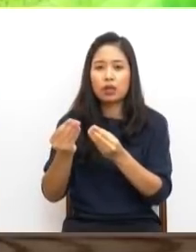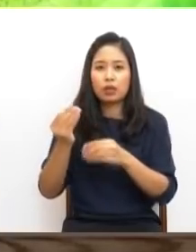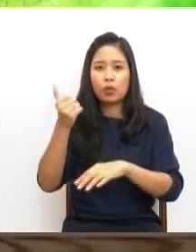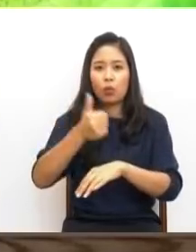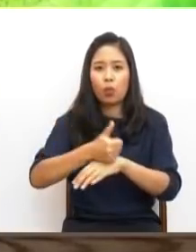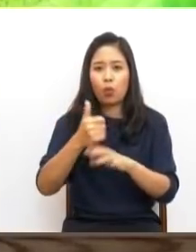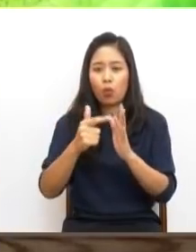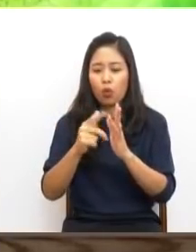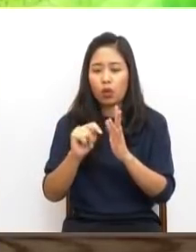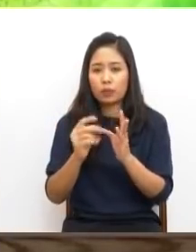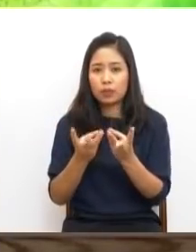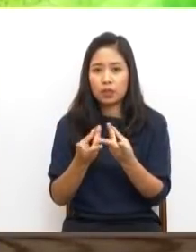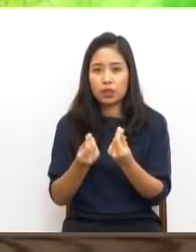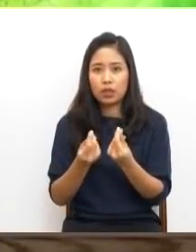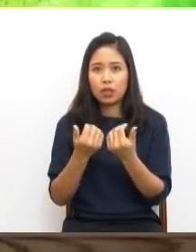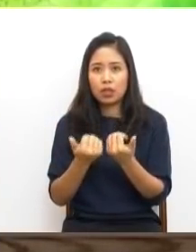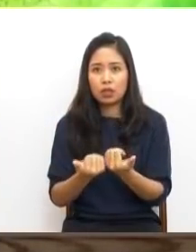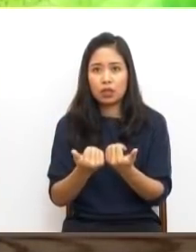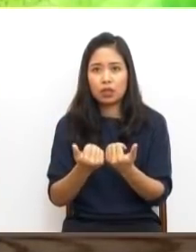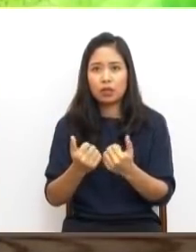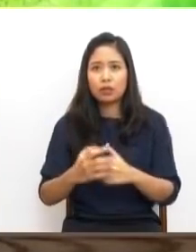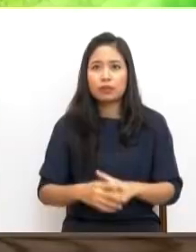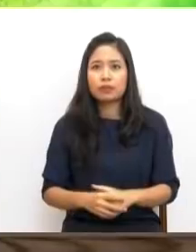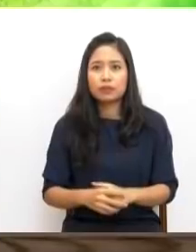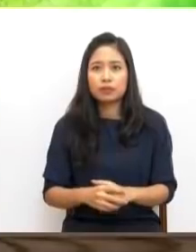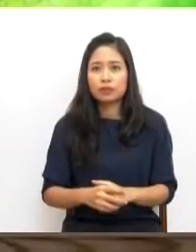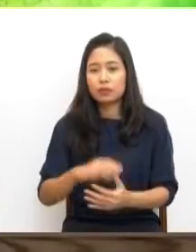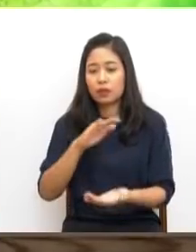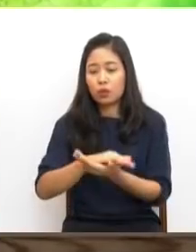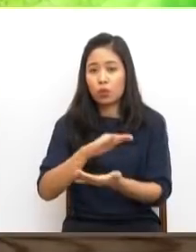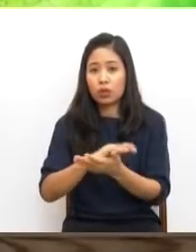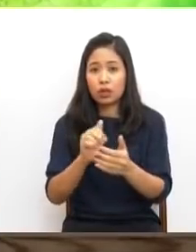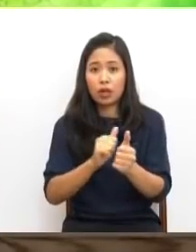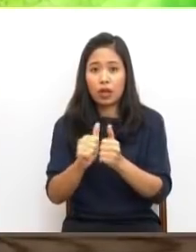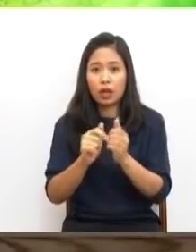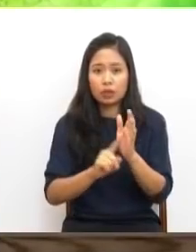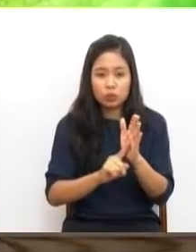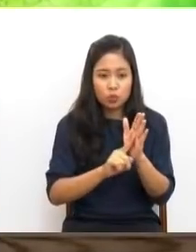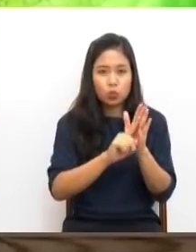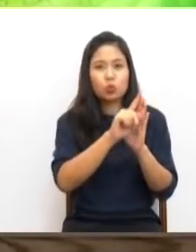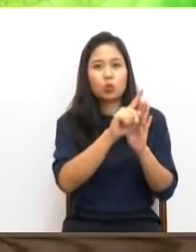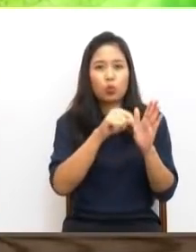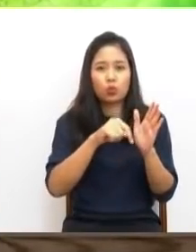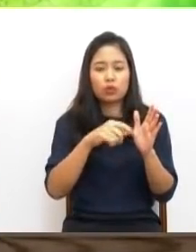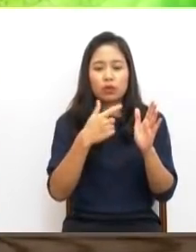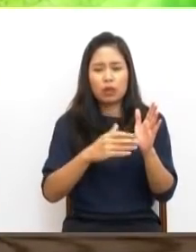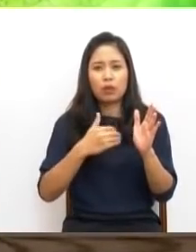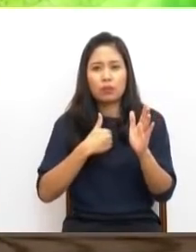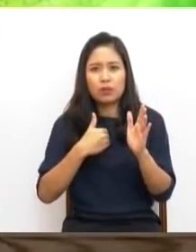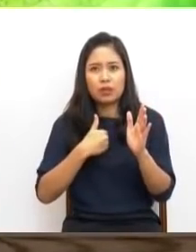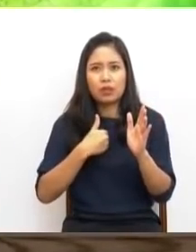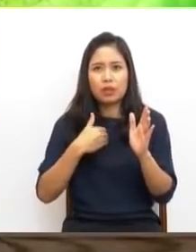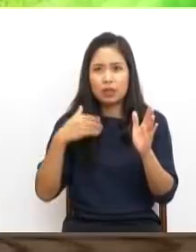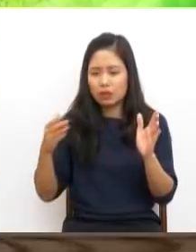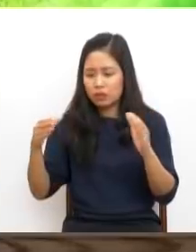วันนี้เรามีปัญหาอยู่ก็คือนอกจากโรงเรียนแข่งขันสูงในข้อประเด็นที่3ที่เราพูดกันเนี่ยเราก็มีอีกโร